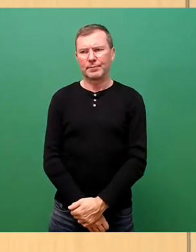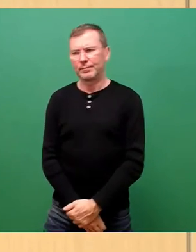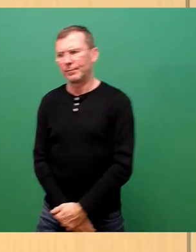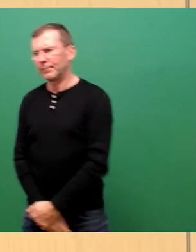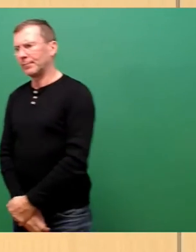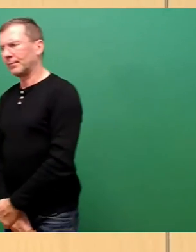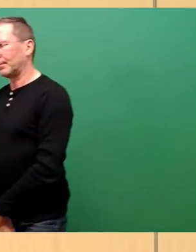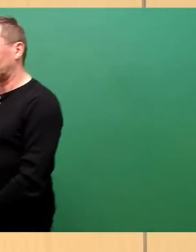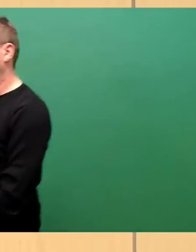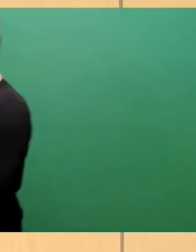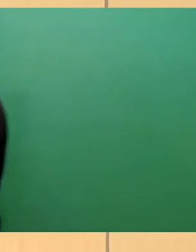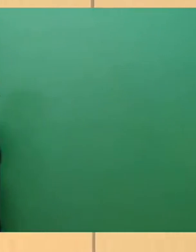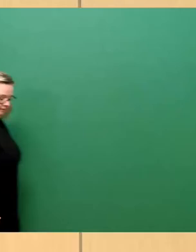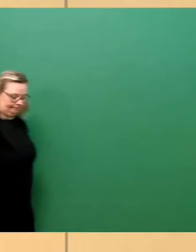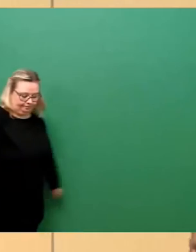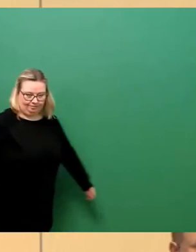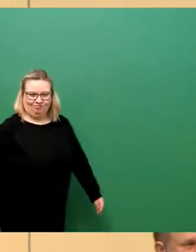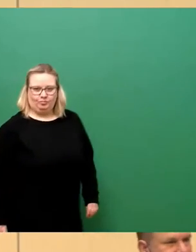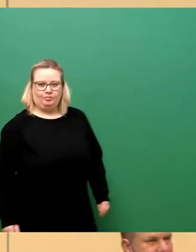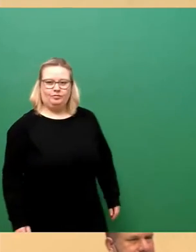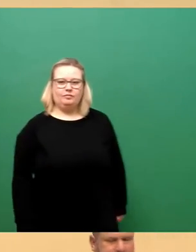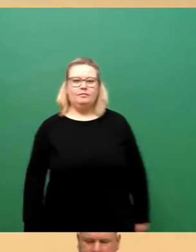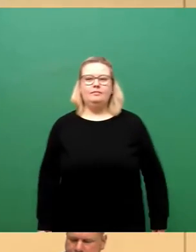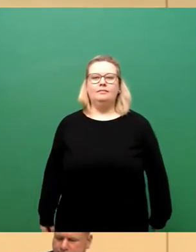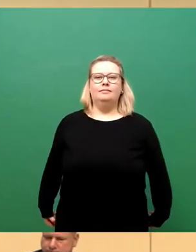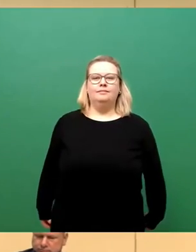Als nächster Redner für die SPD-Fraktion, Herr Triefs.